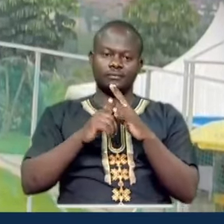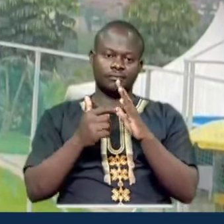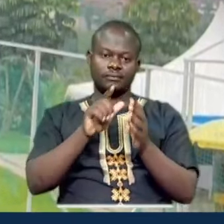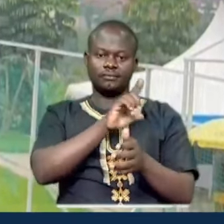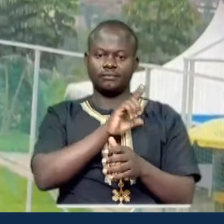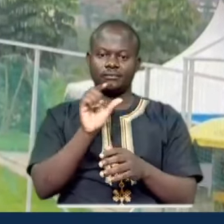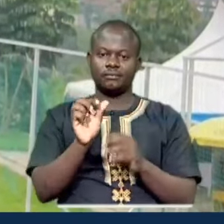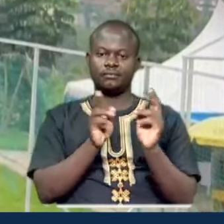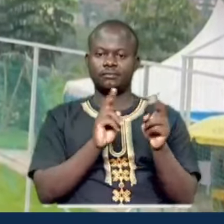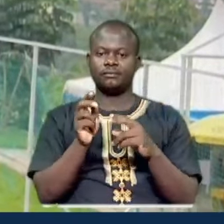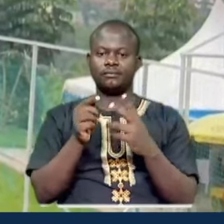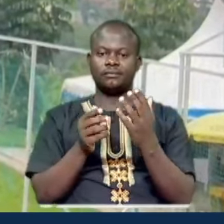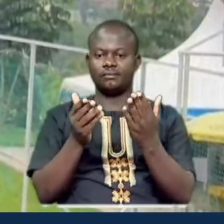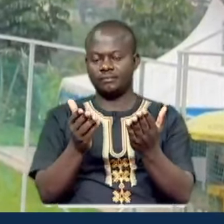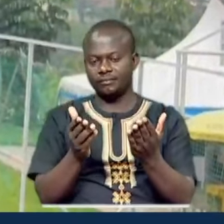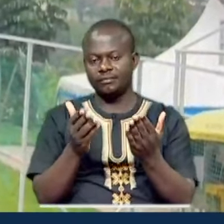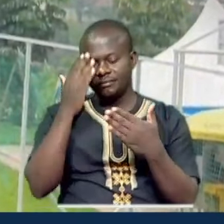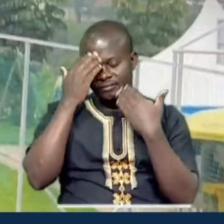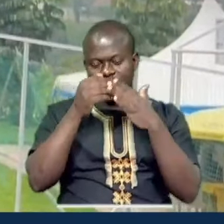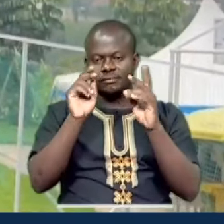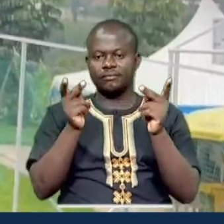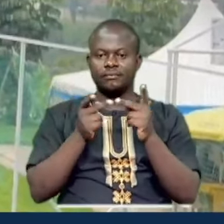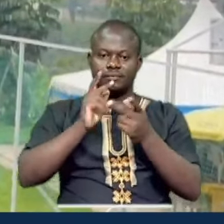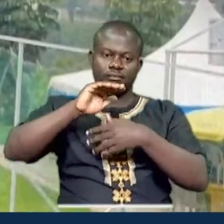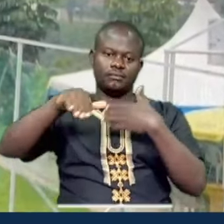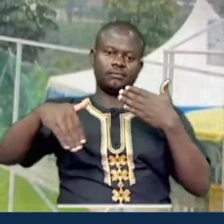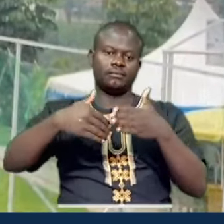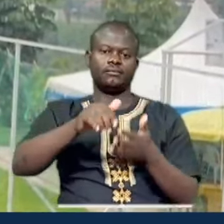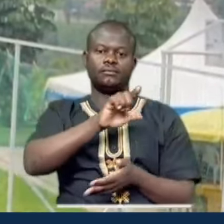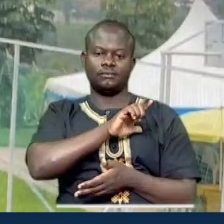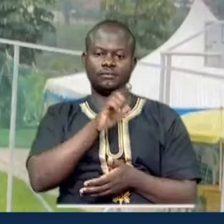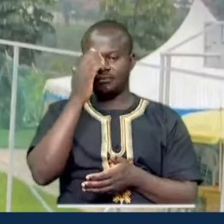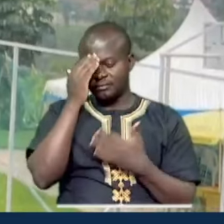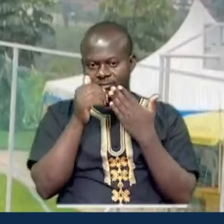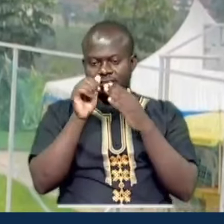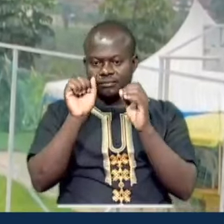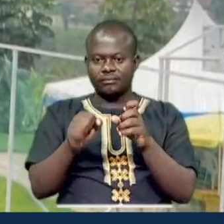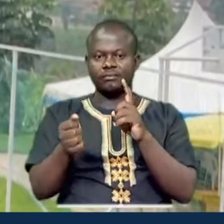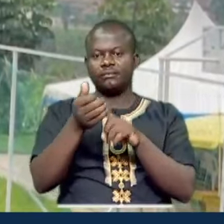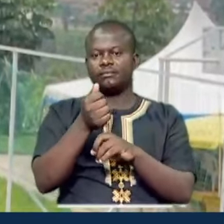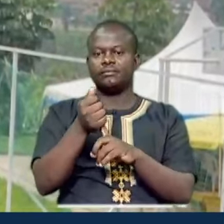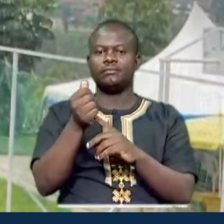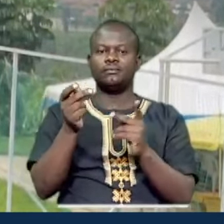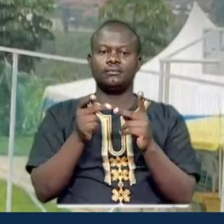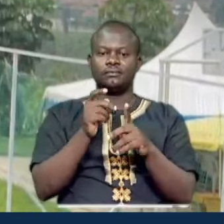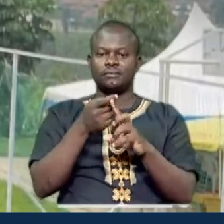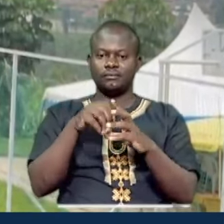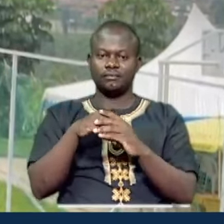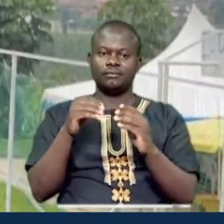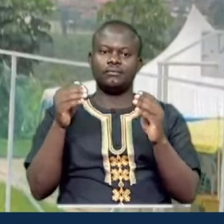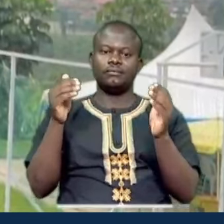makeya asanzwe ahari, kuko buriya buri hantu hose hari amahirwe yo kugira ngo umuntu abe yagira aho ava agira aho